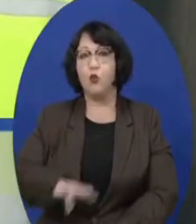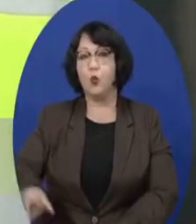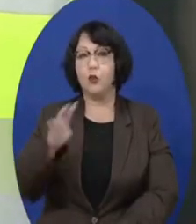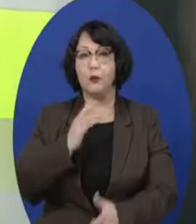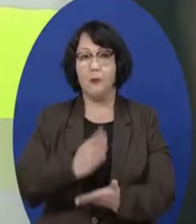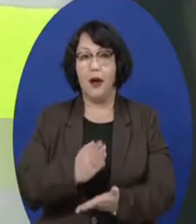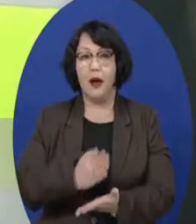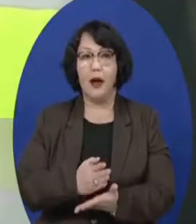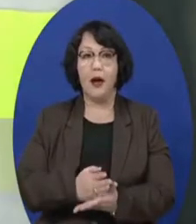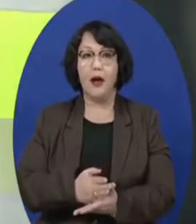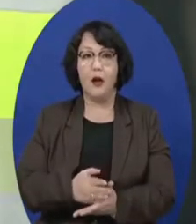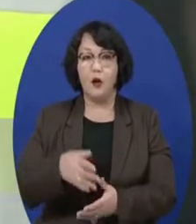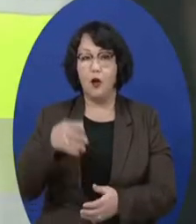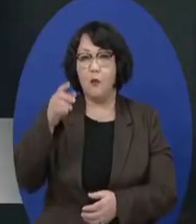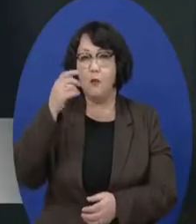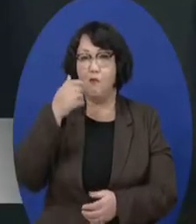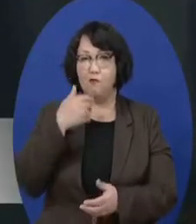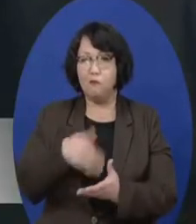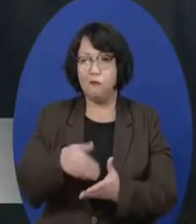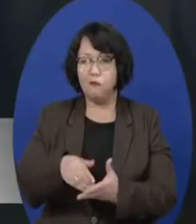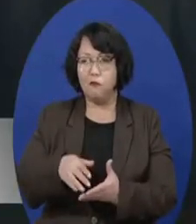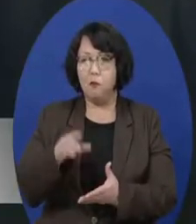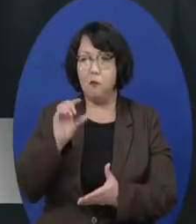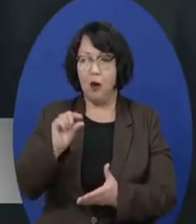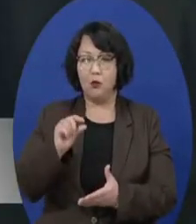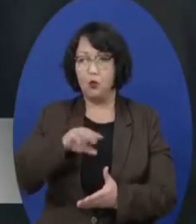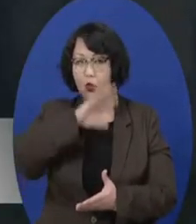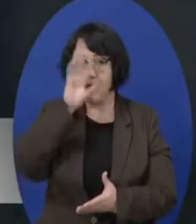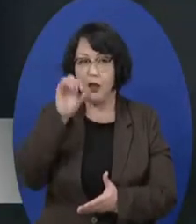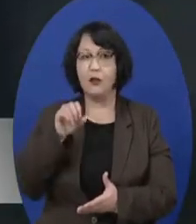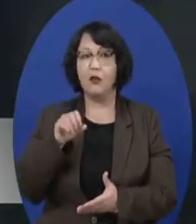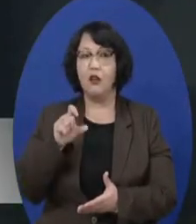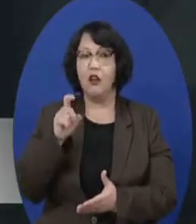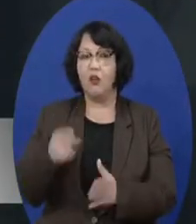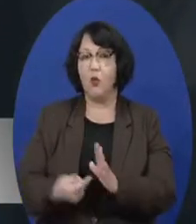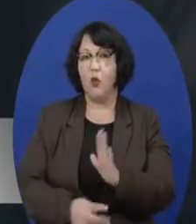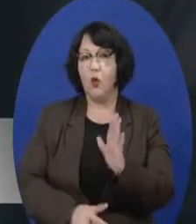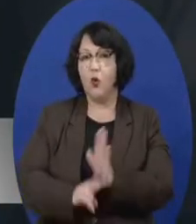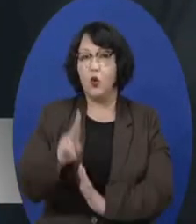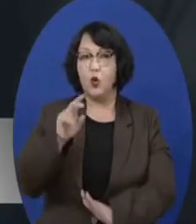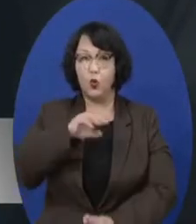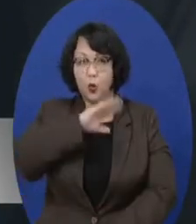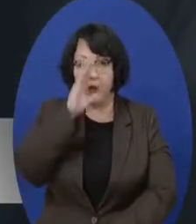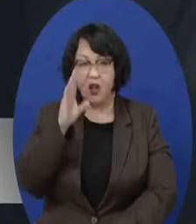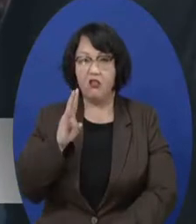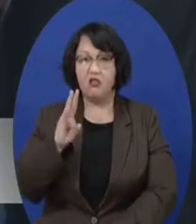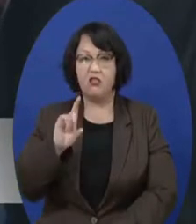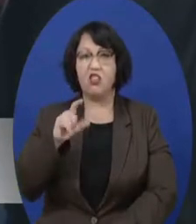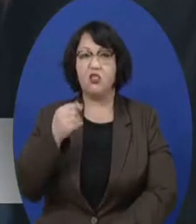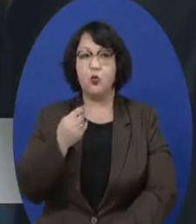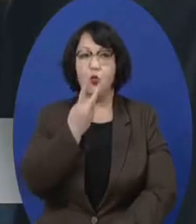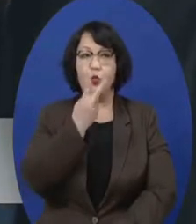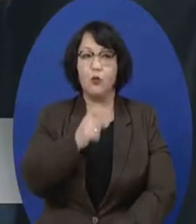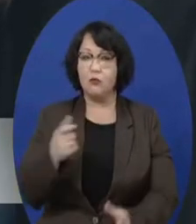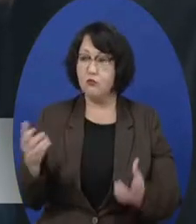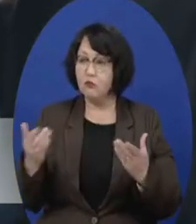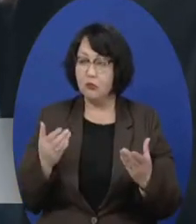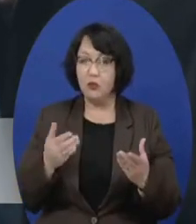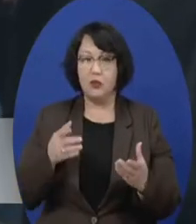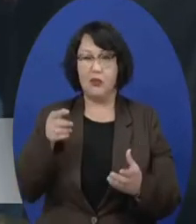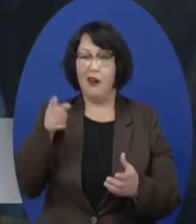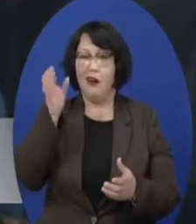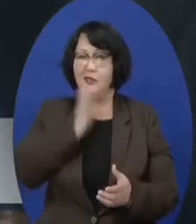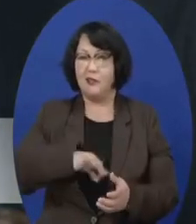байгаа баг борлуулалттай ийм дулааны их үүсвэрүүд бол одоо байгаа үнс дулааны эрчимчний нэгжийн үнэтэй үед бол хизээч ашигтай